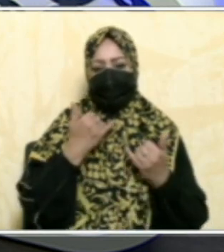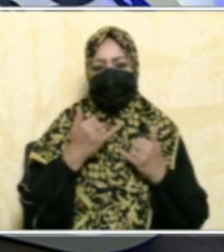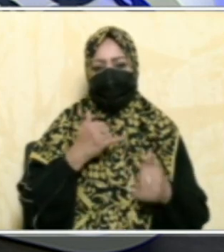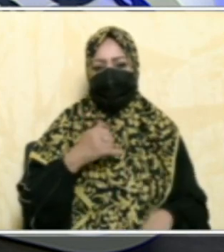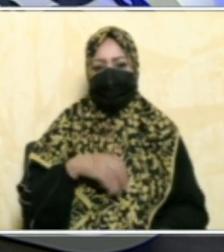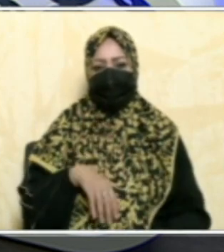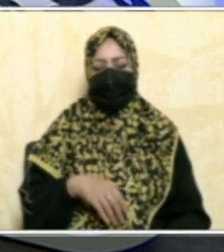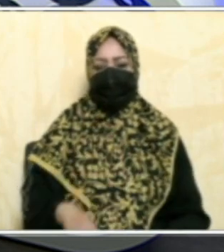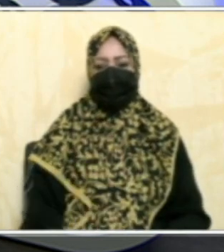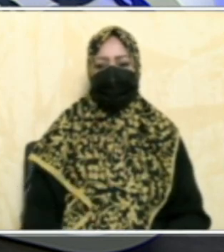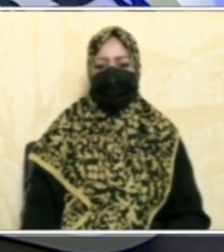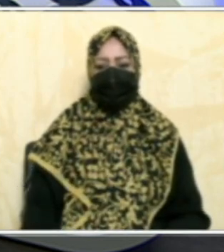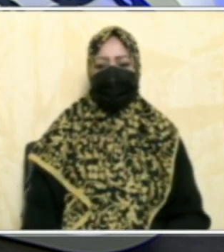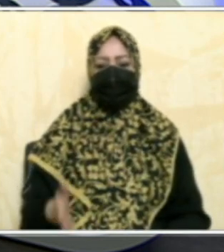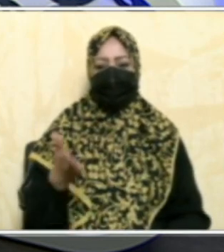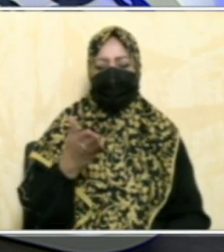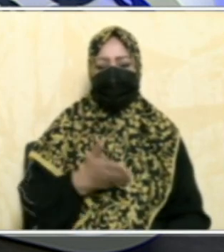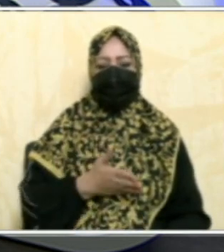المنعم تفضل.